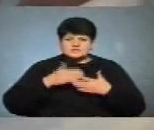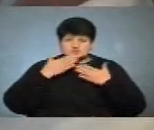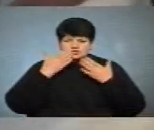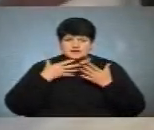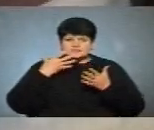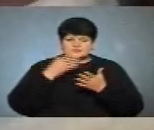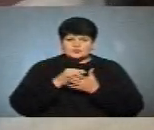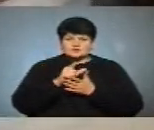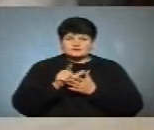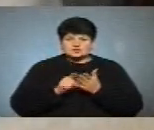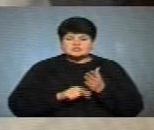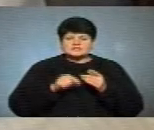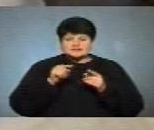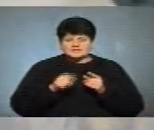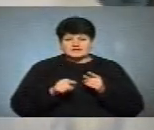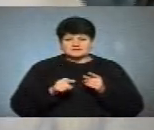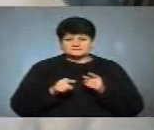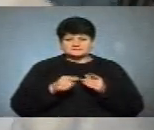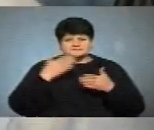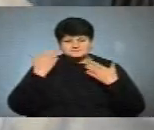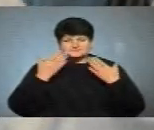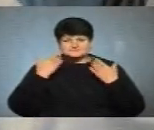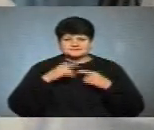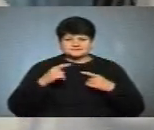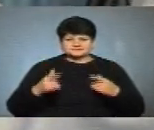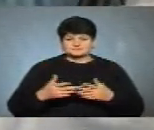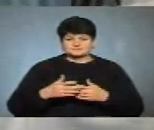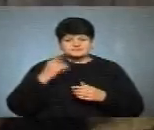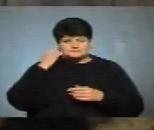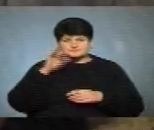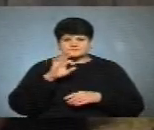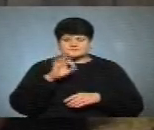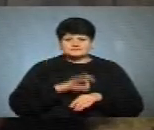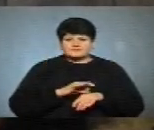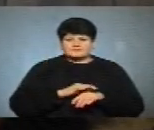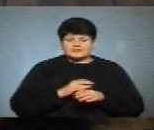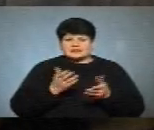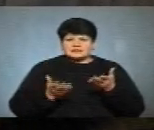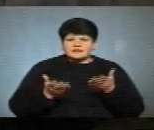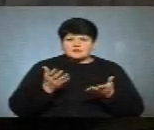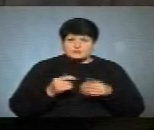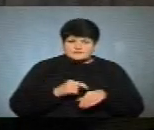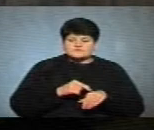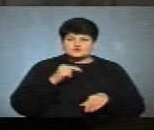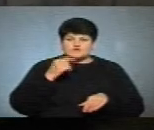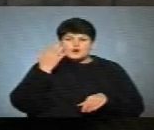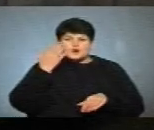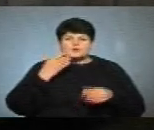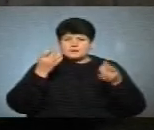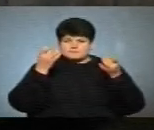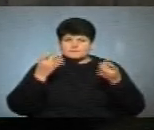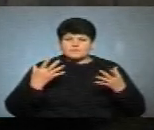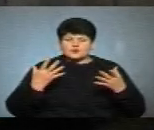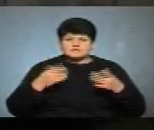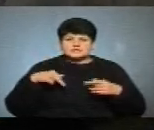власні вірші, каже, так відволікає пацієнтів від думок про хворобу. Невагомість відчуваю, коли просто йду